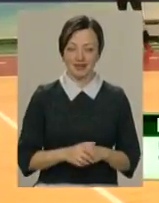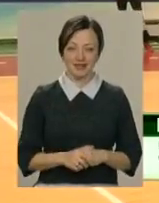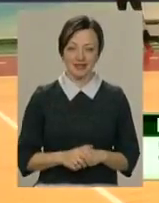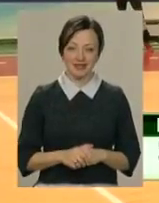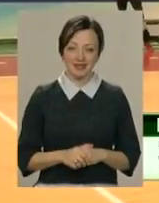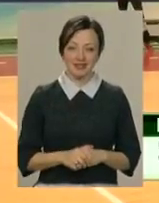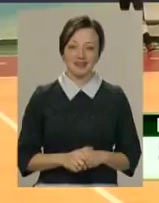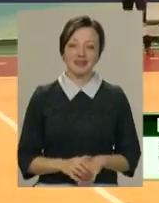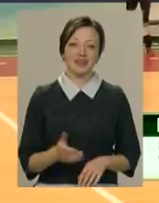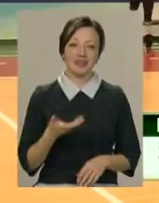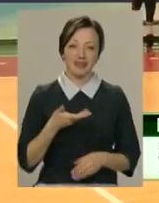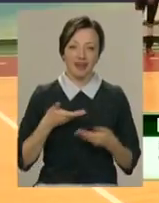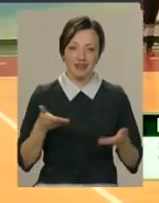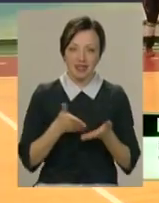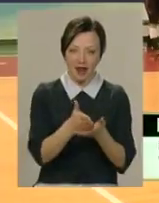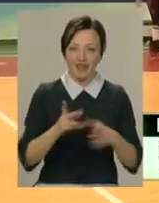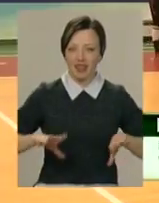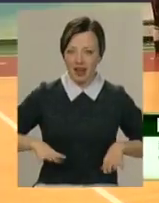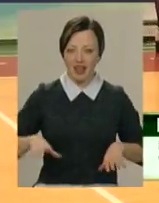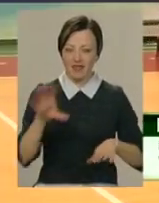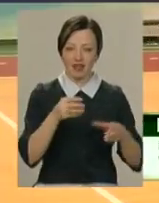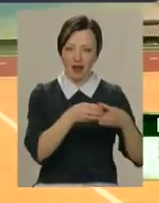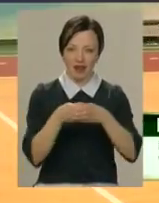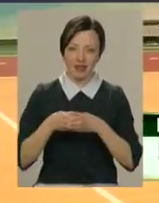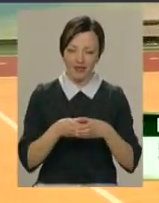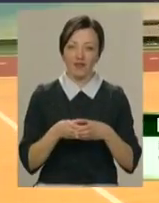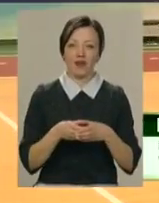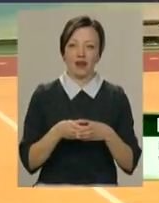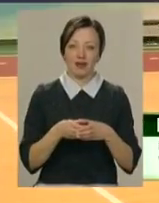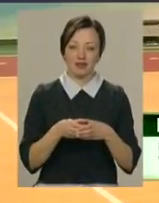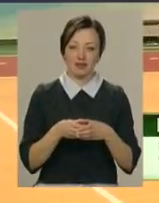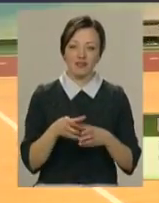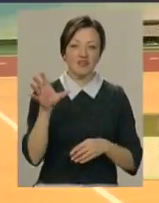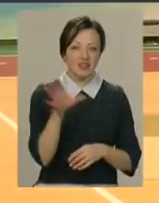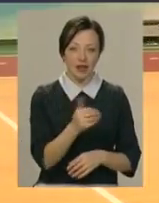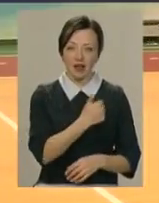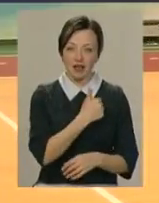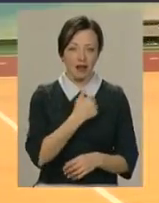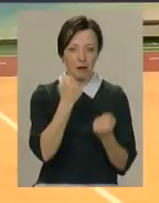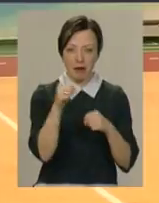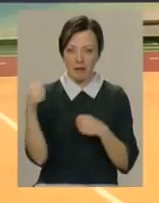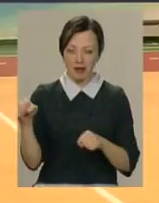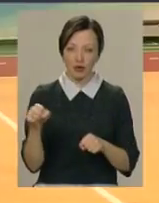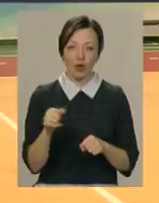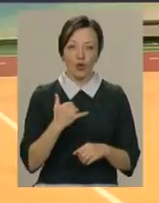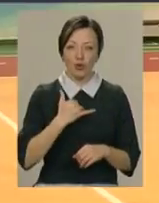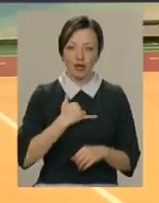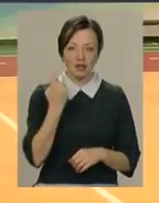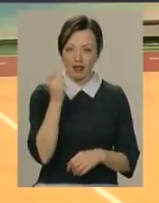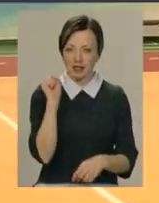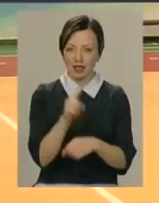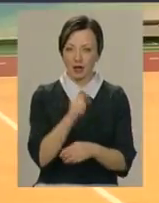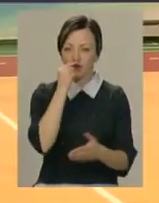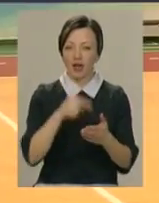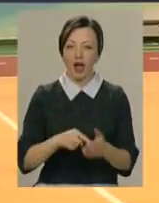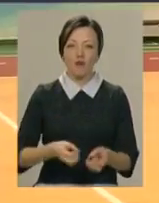100%. Нас настраивает и так и тренер, и весь коллектив. Все только на победу настроены. У нас одна задача –